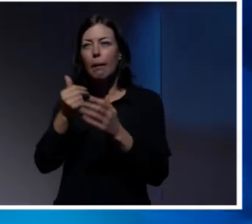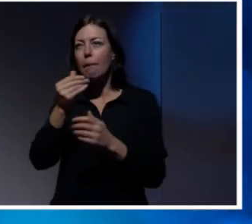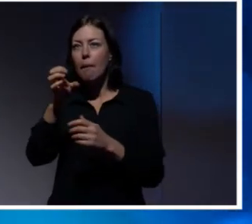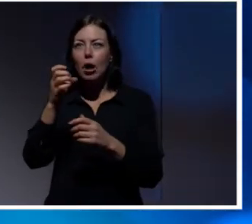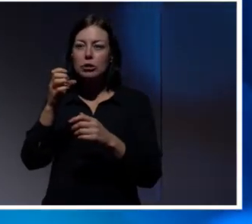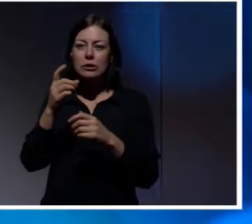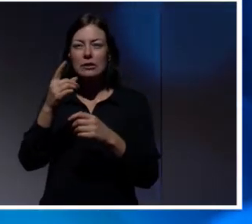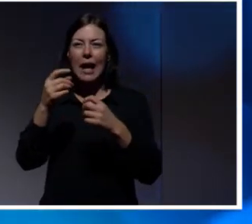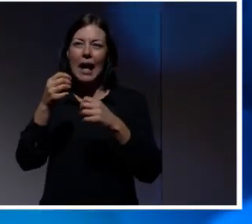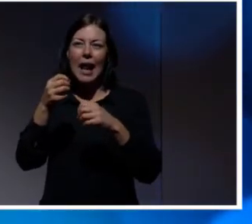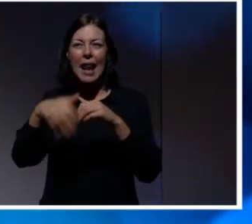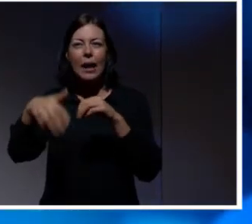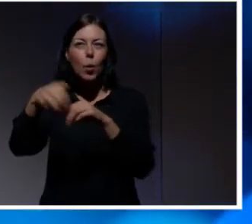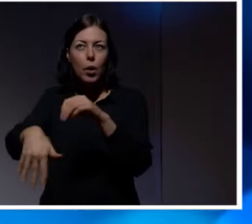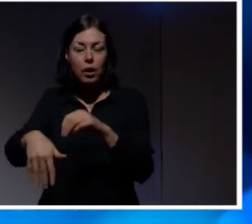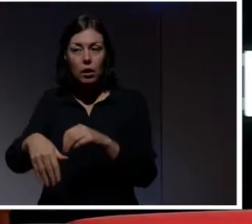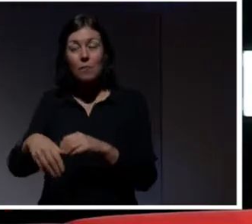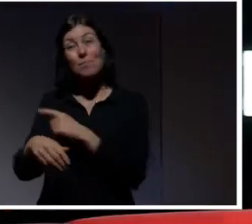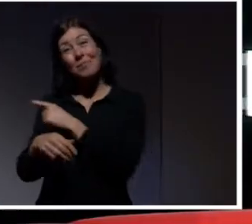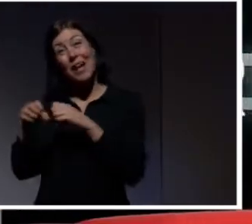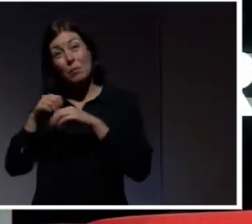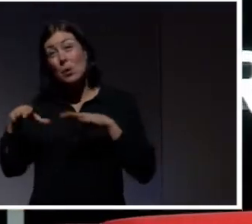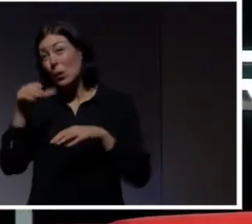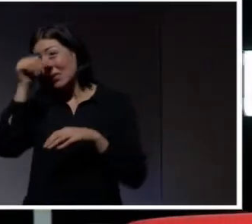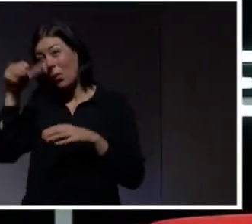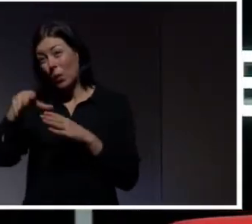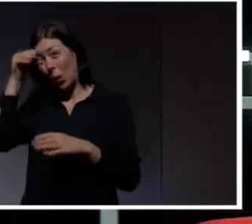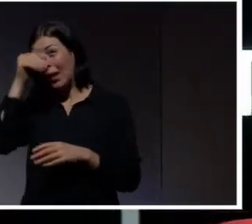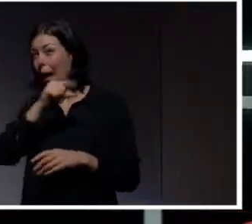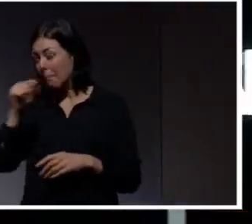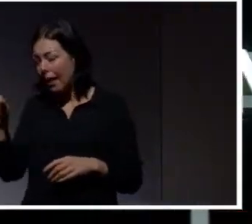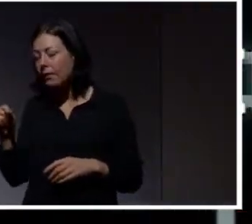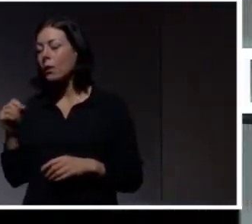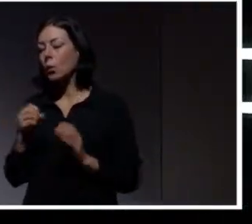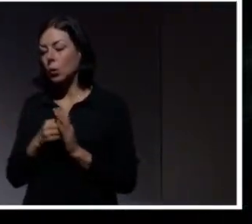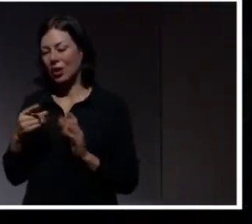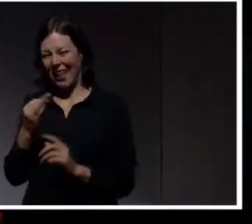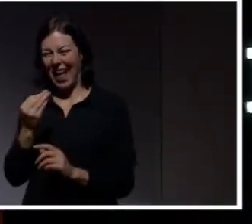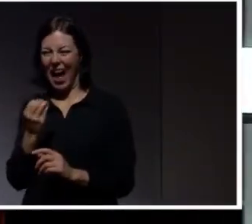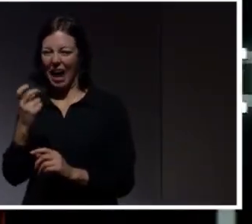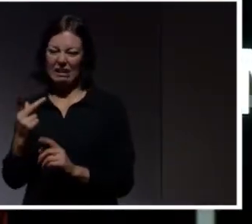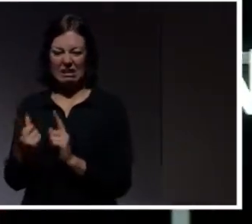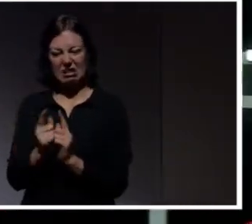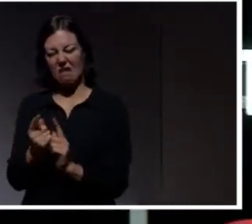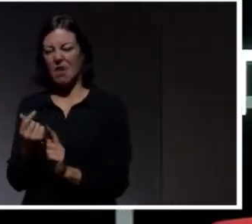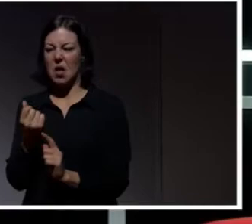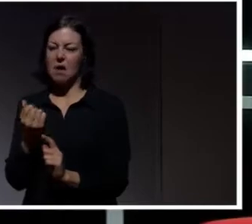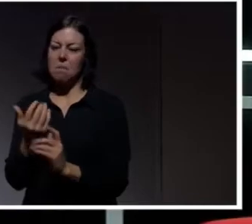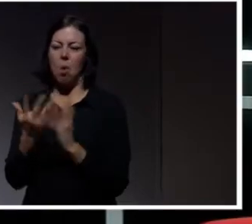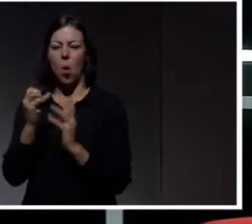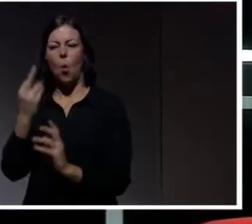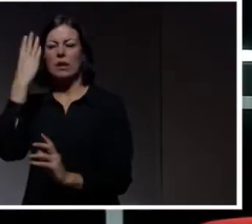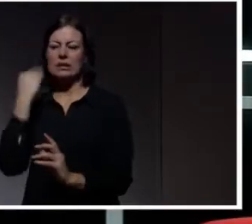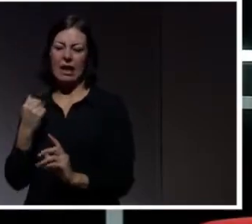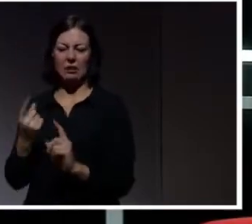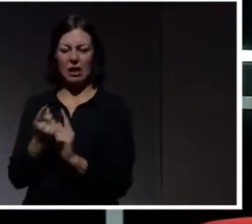Och nu ska man... Den här informationen kan vara lite svårtolkad. För ibland är det så här att det här hacket var för ganska många år sedan. Och du kanske har bytt